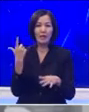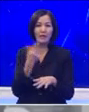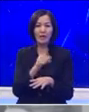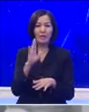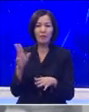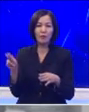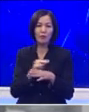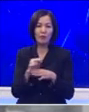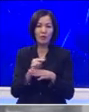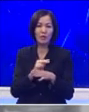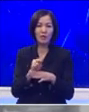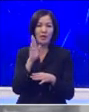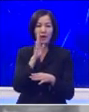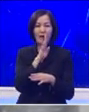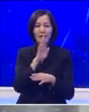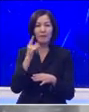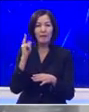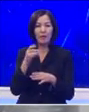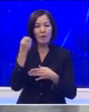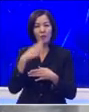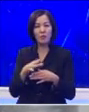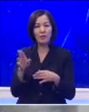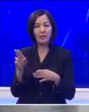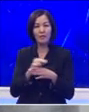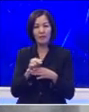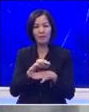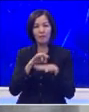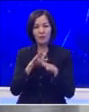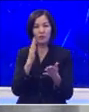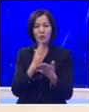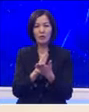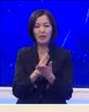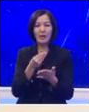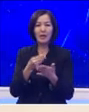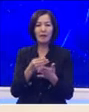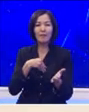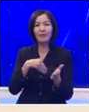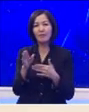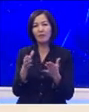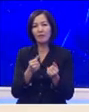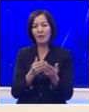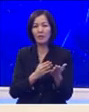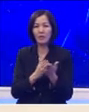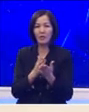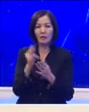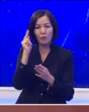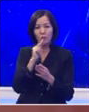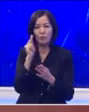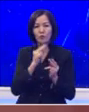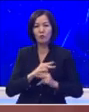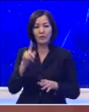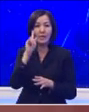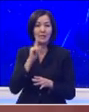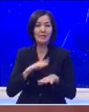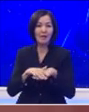емдом ана мен бала орталығында жасалады. Қымбат дәрі-дәрмекті сатып алу және осы саладағы мамандарды оқыту жұмысы